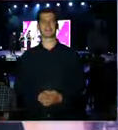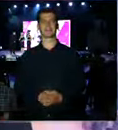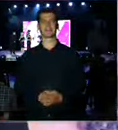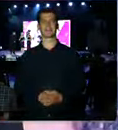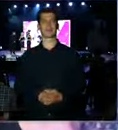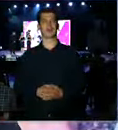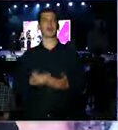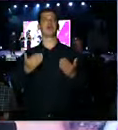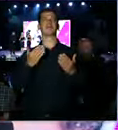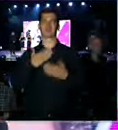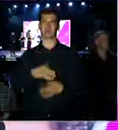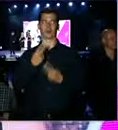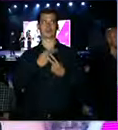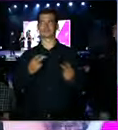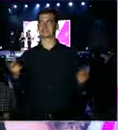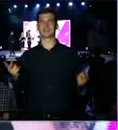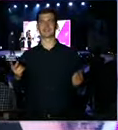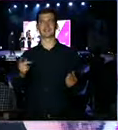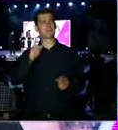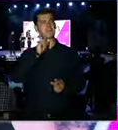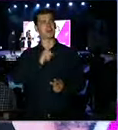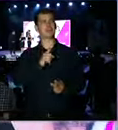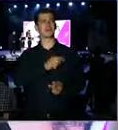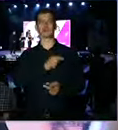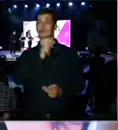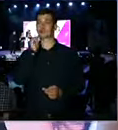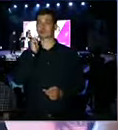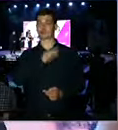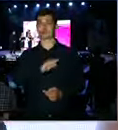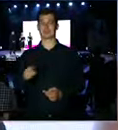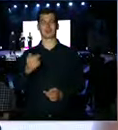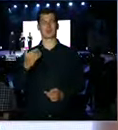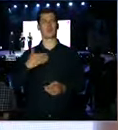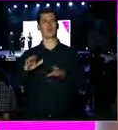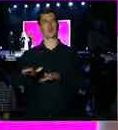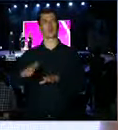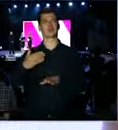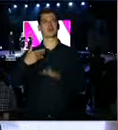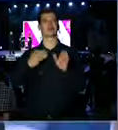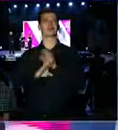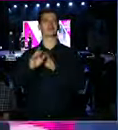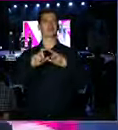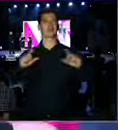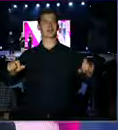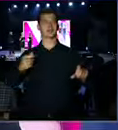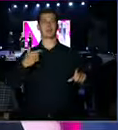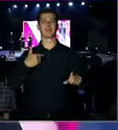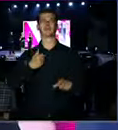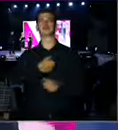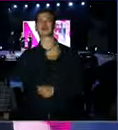Miło Państwa widzieć. Rzeczywiście kandydatki spędziły w klinice, którą reprezentuje Dzień